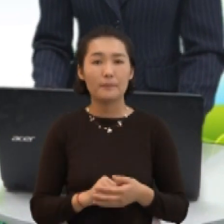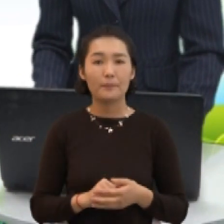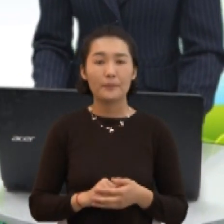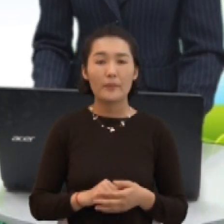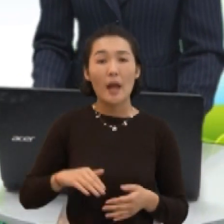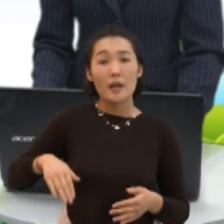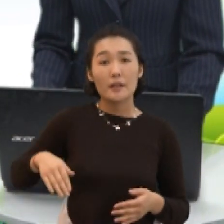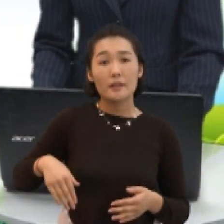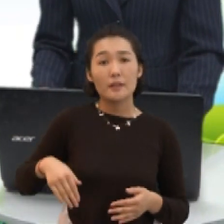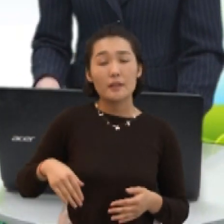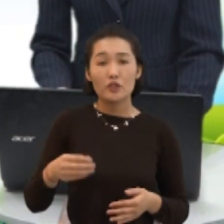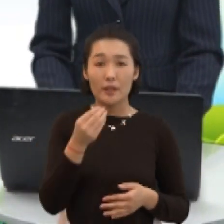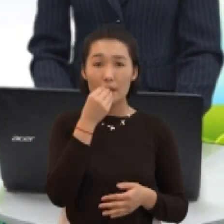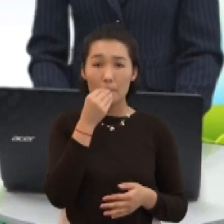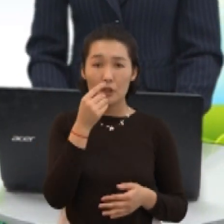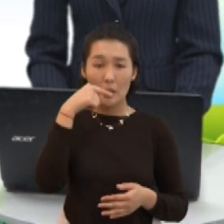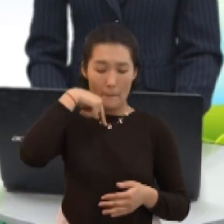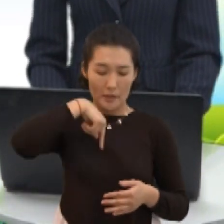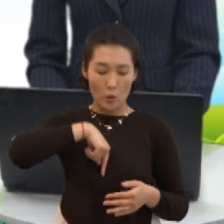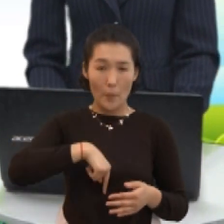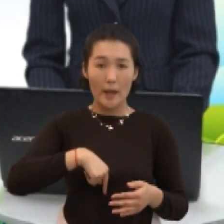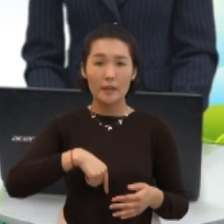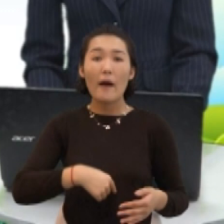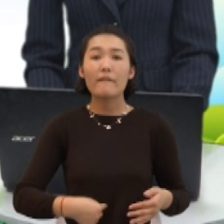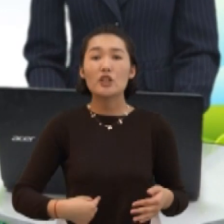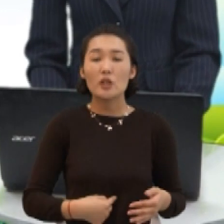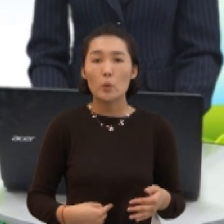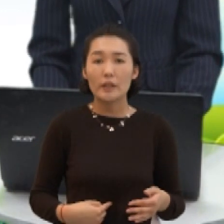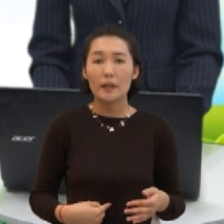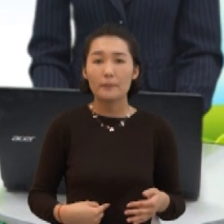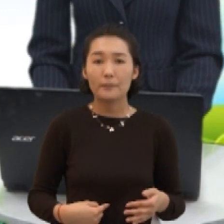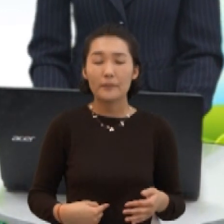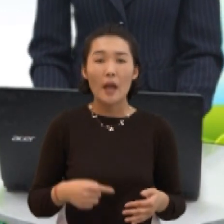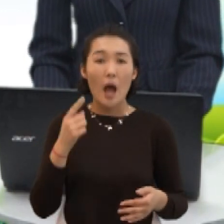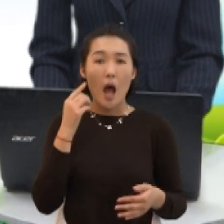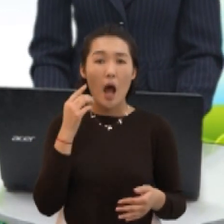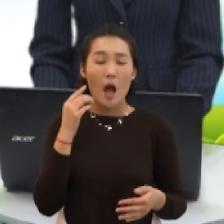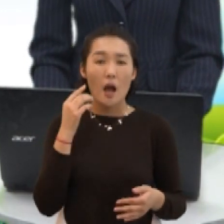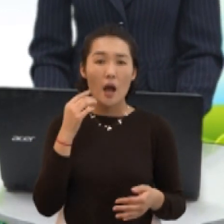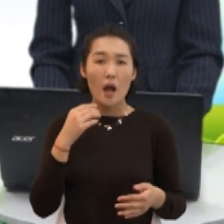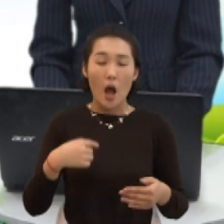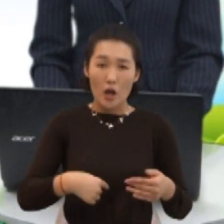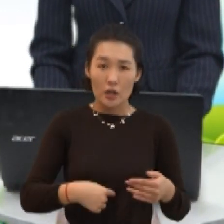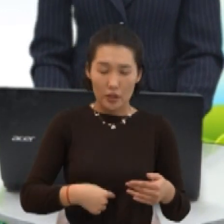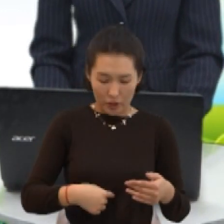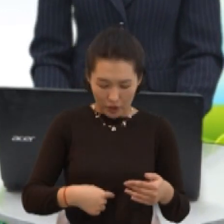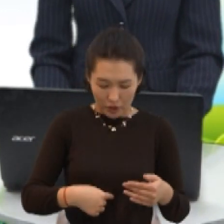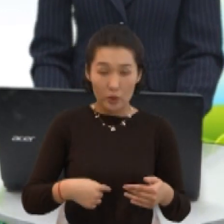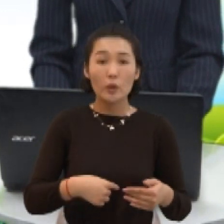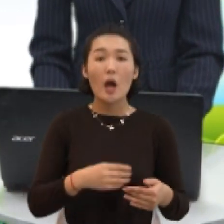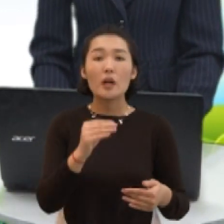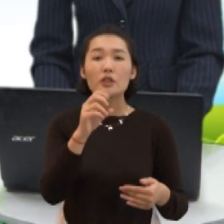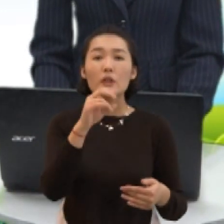Затем пища поступает в желудок. Он находится в верхней части живота под ребрами с левой